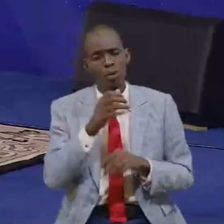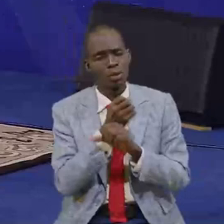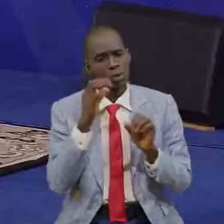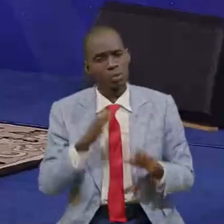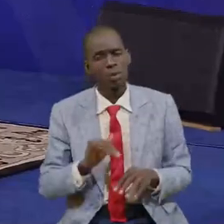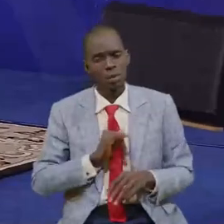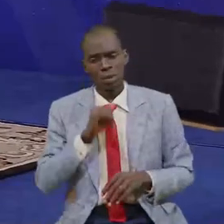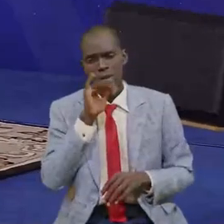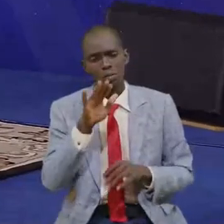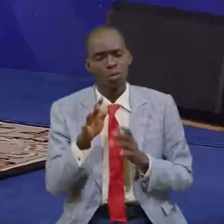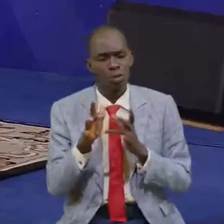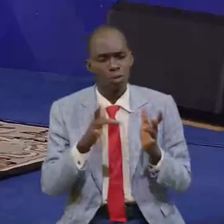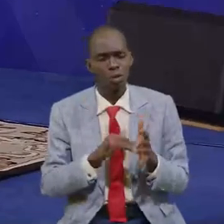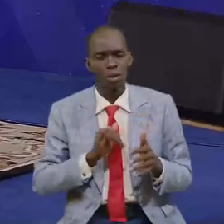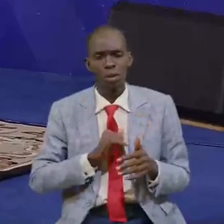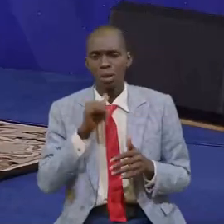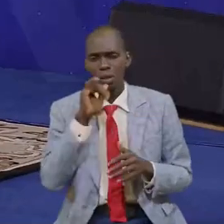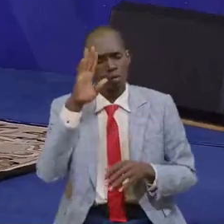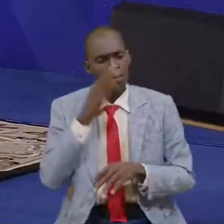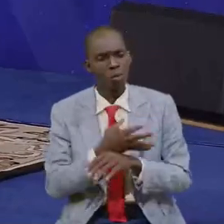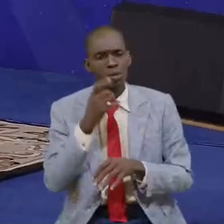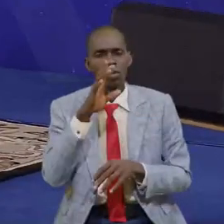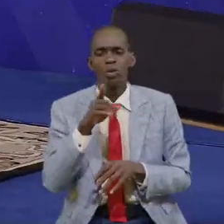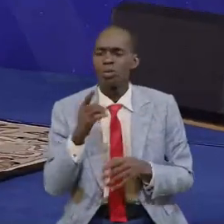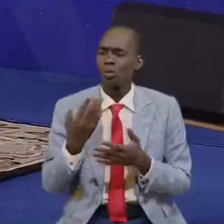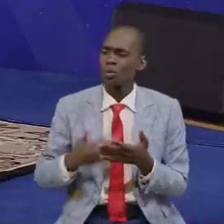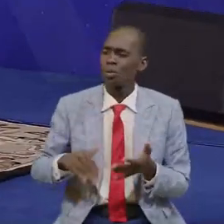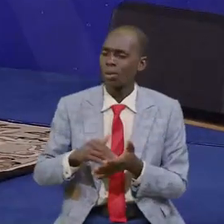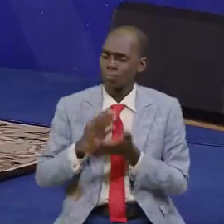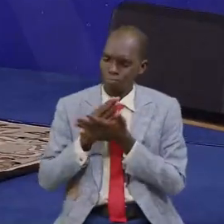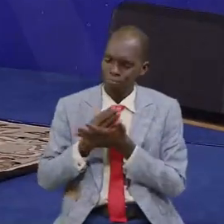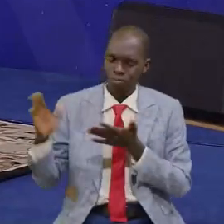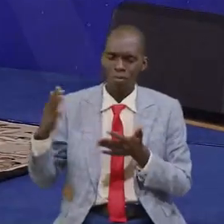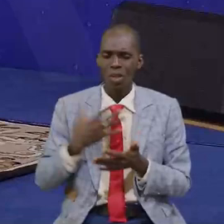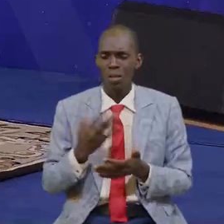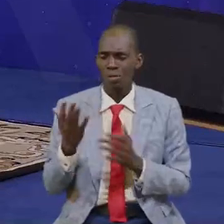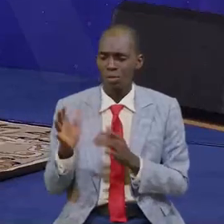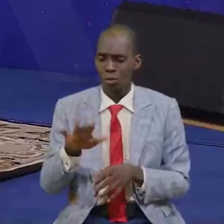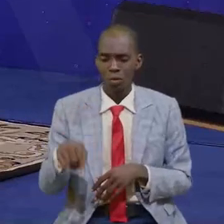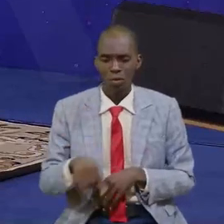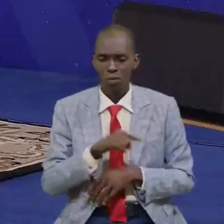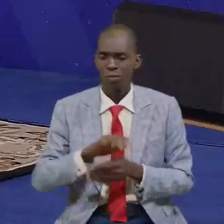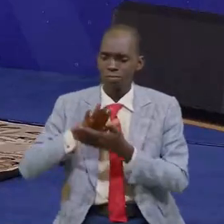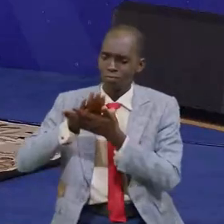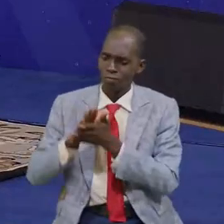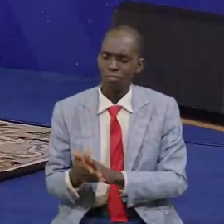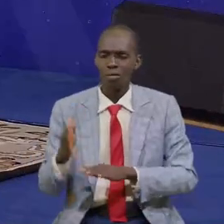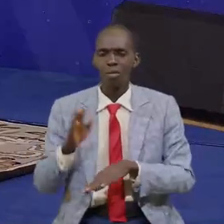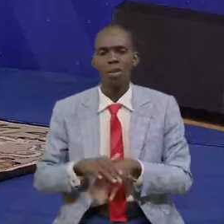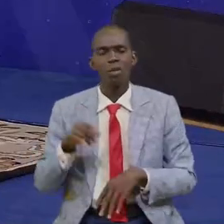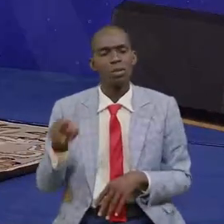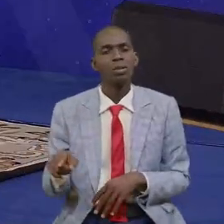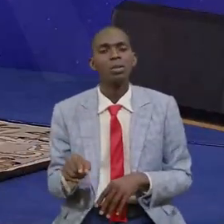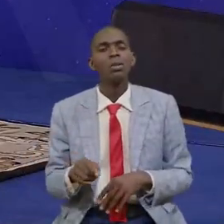Fils de Dieu. Et tu le pousses. Tu le fais tomber et tu marches sur lui. Tu l'as foulé aux pieds, le Fils de